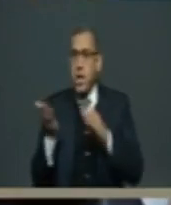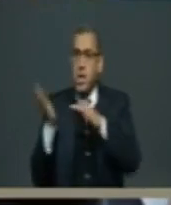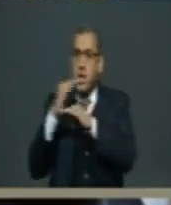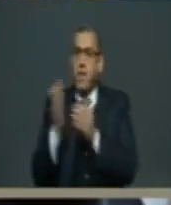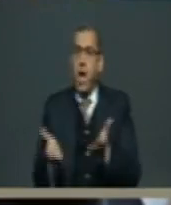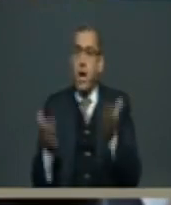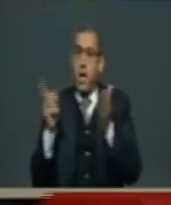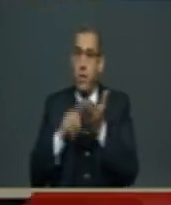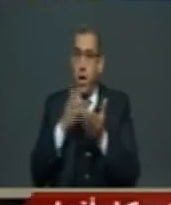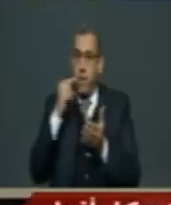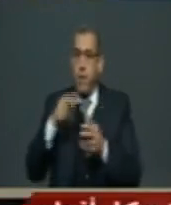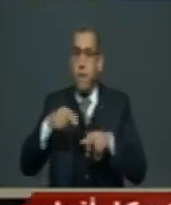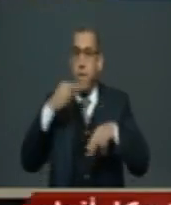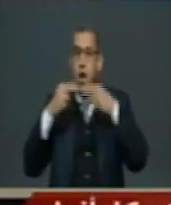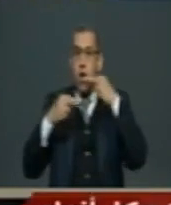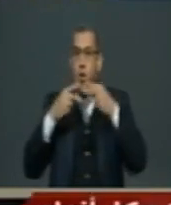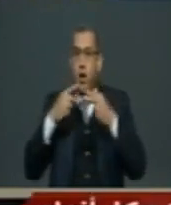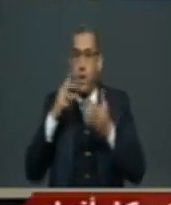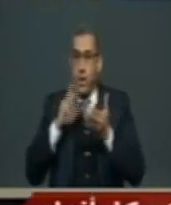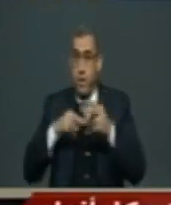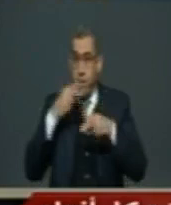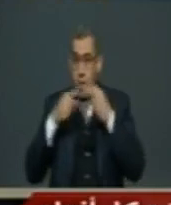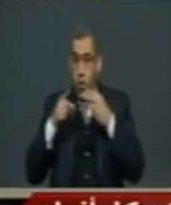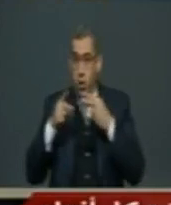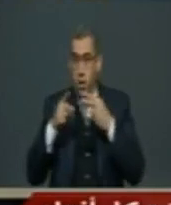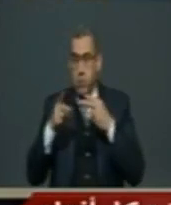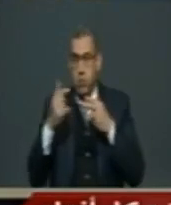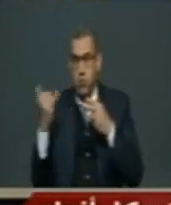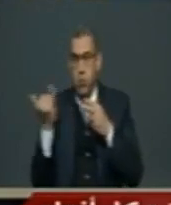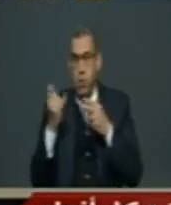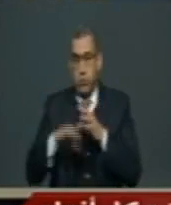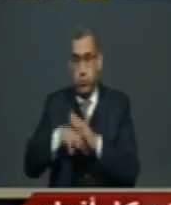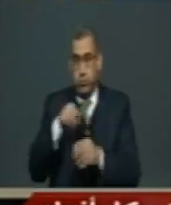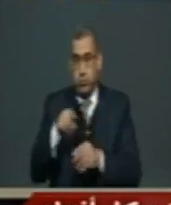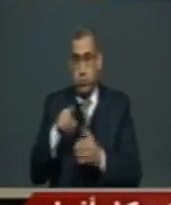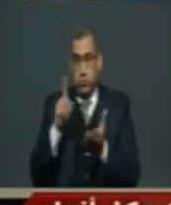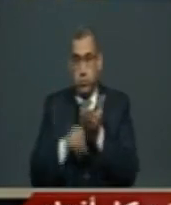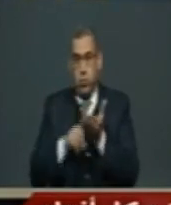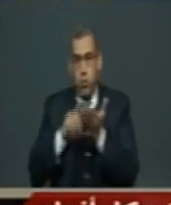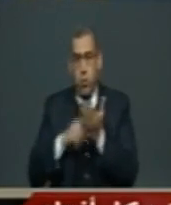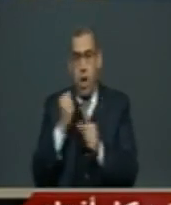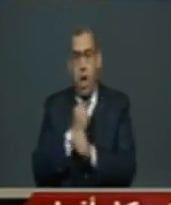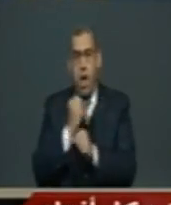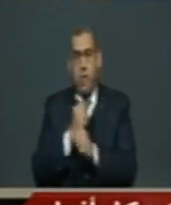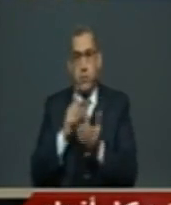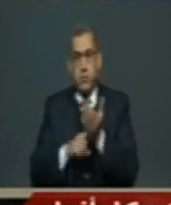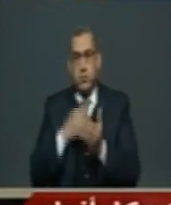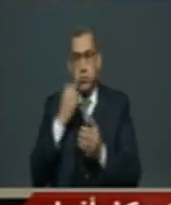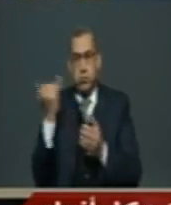منتج المكرونة، نجد ان هذا المنتج ادى واجبه وعلى اكثر وجه،